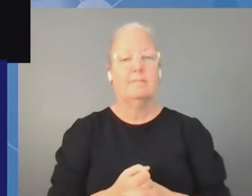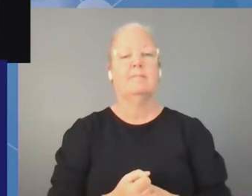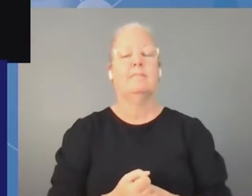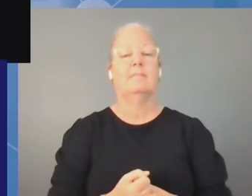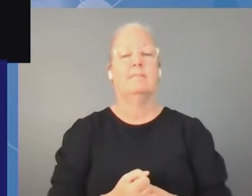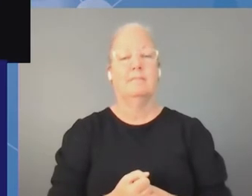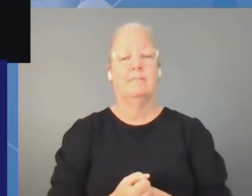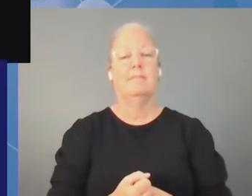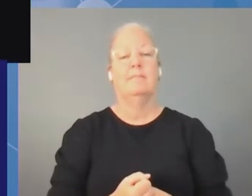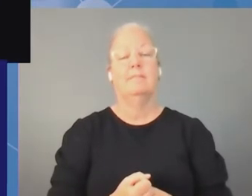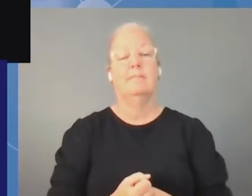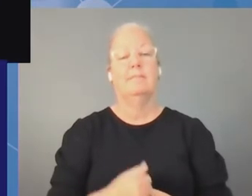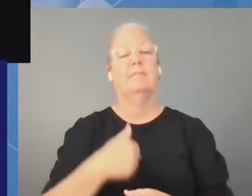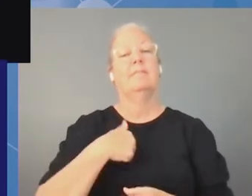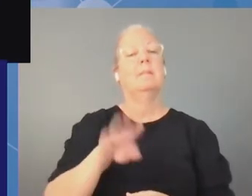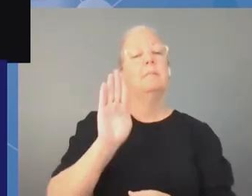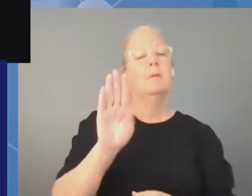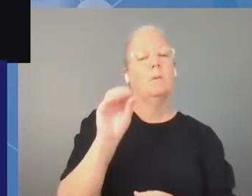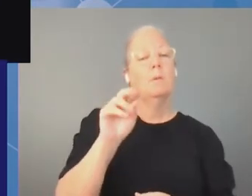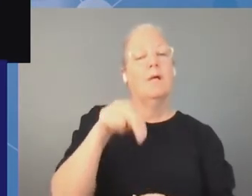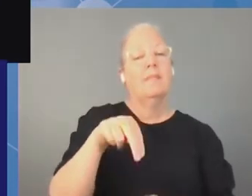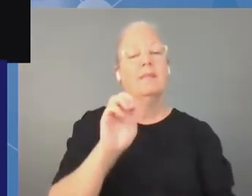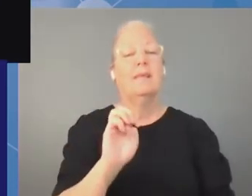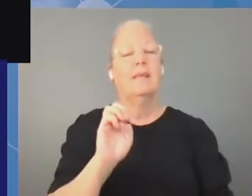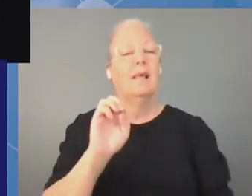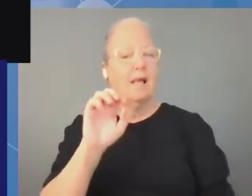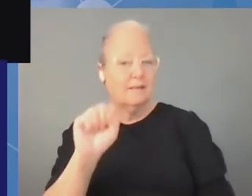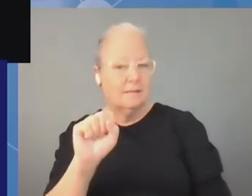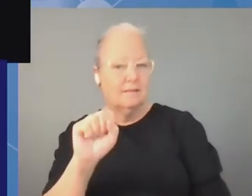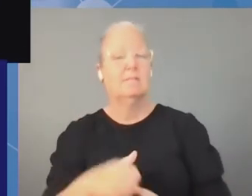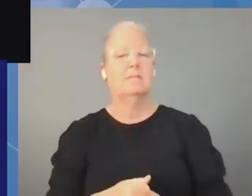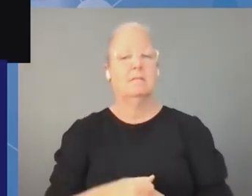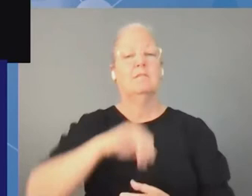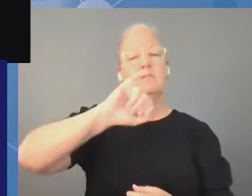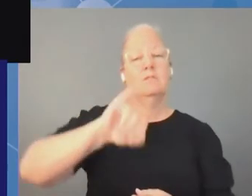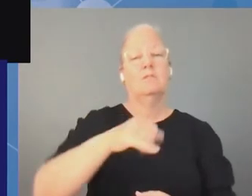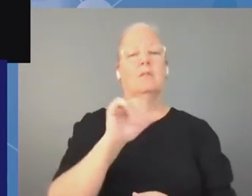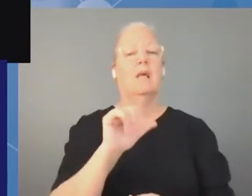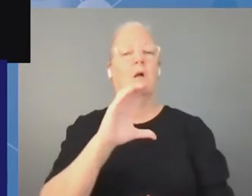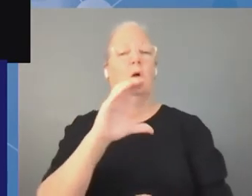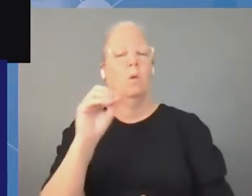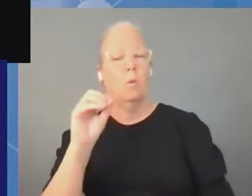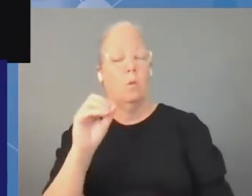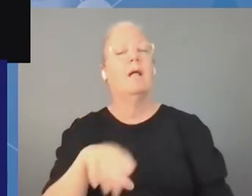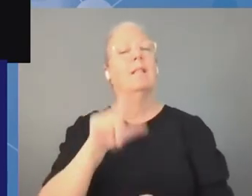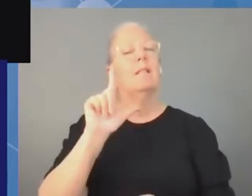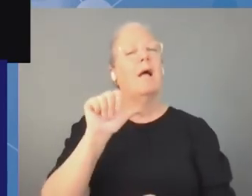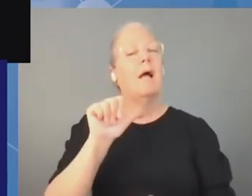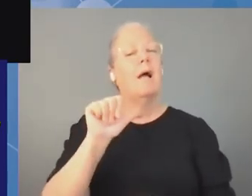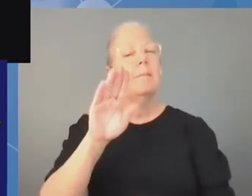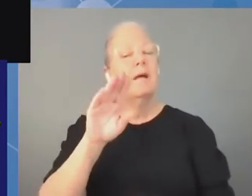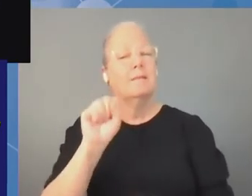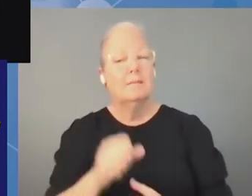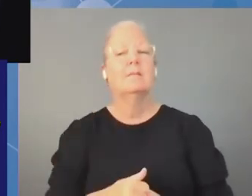位，这个是我们公民社会的一个声音，我也在这里感谢多方